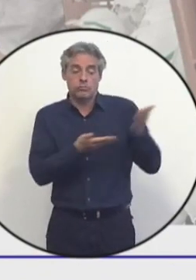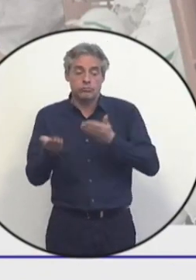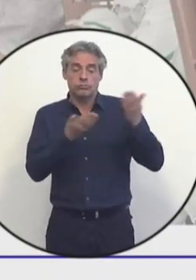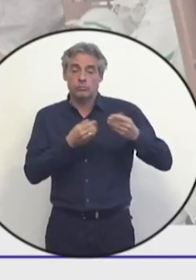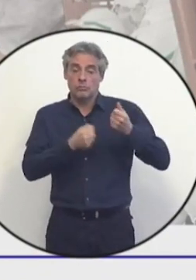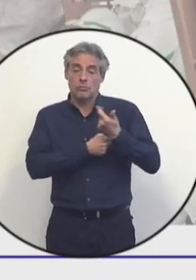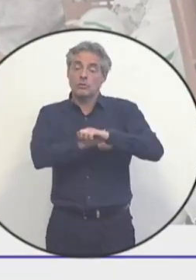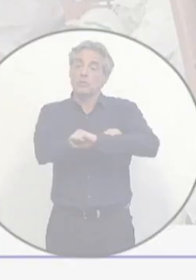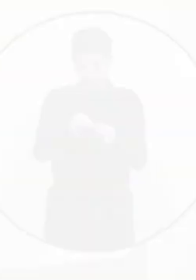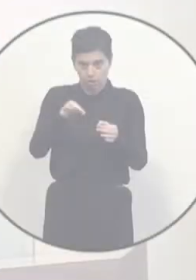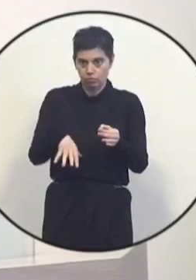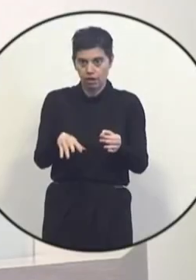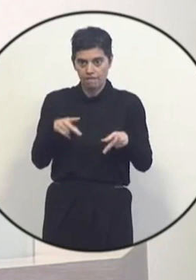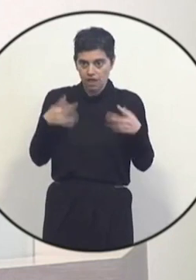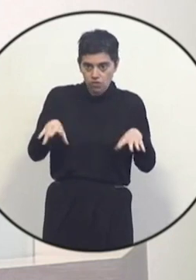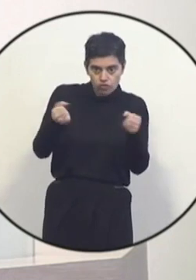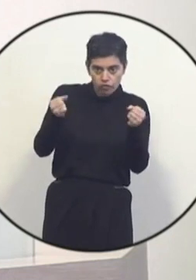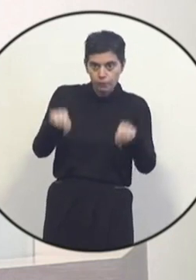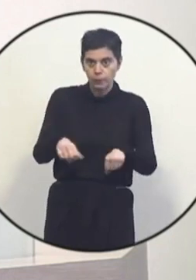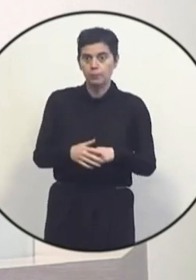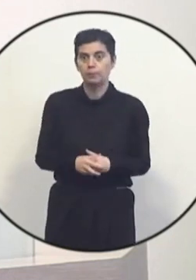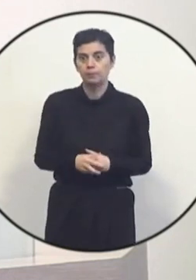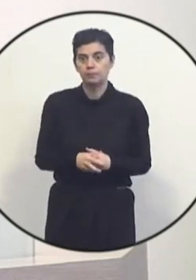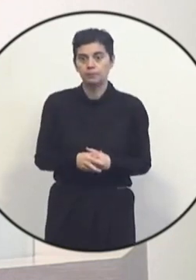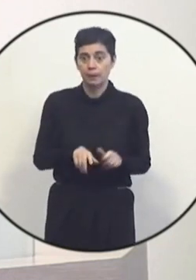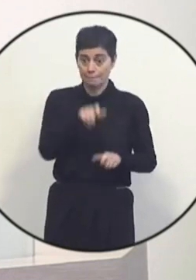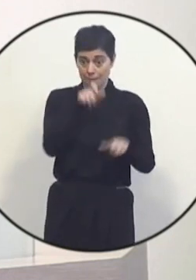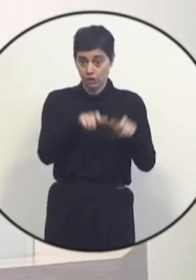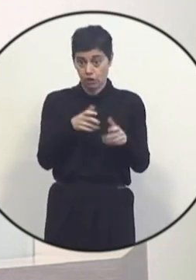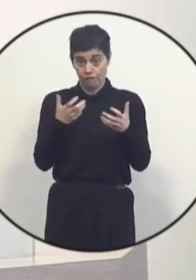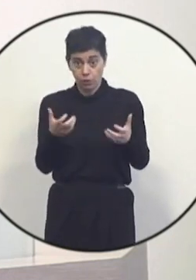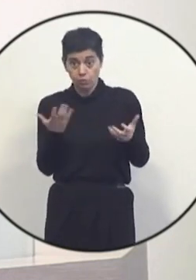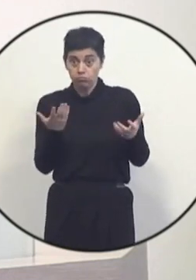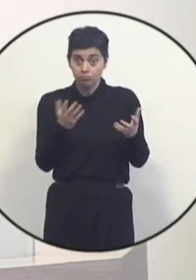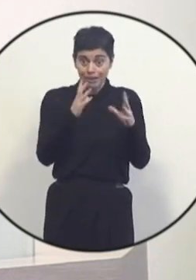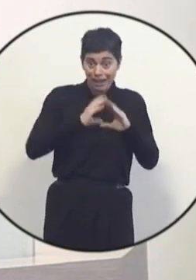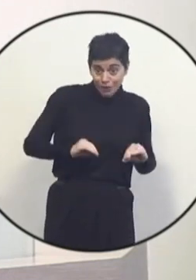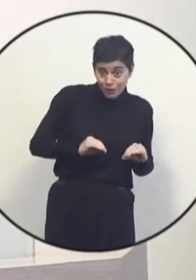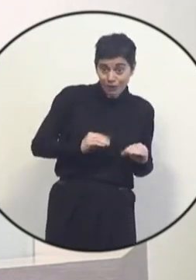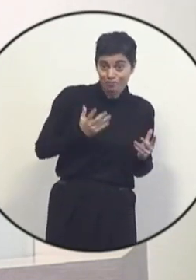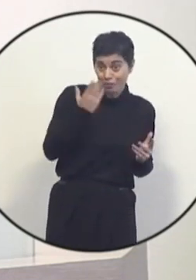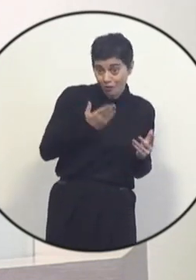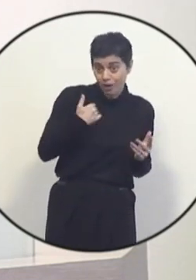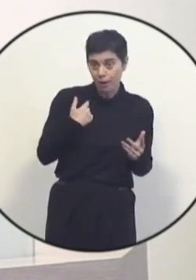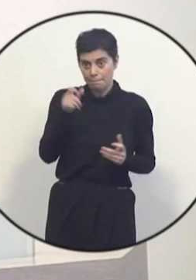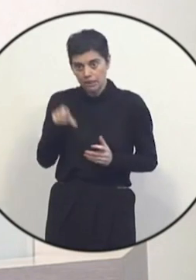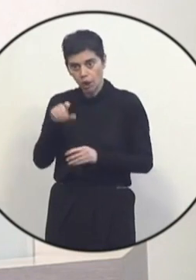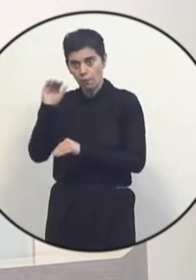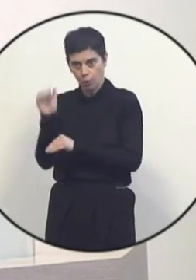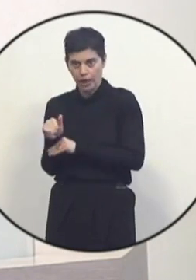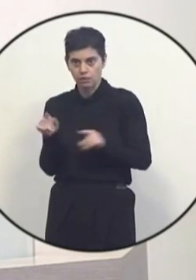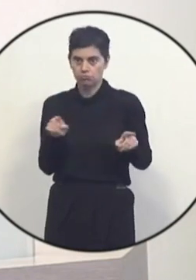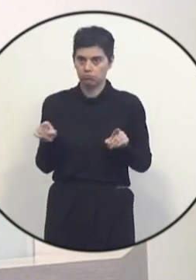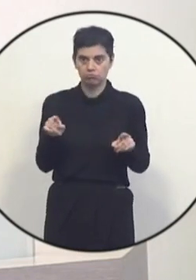cours des prochaines semaines entre ceux qui souhaitent être rassuré ceux qui doivent être protégés j'assume